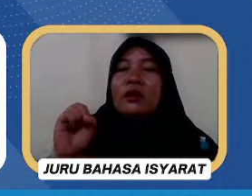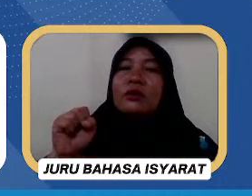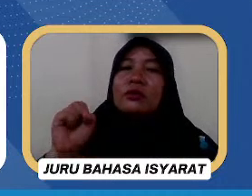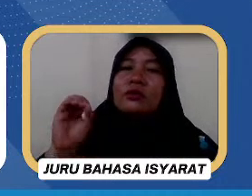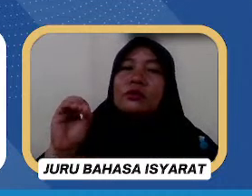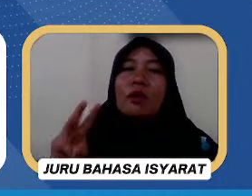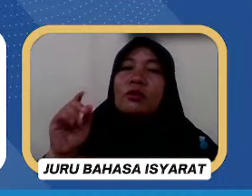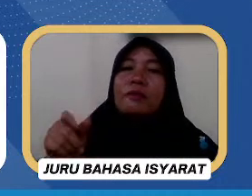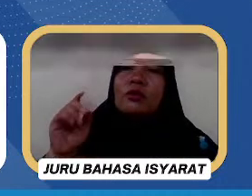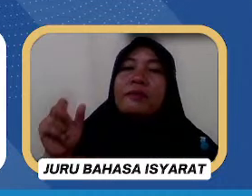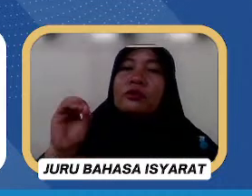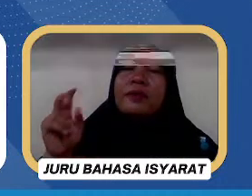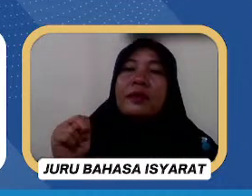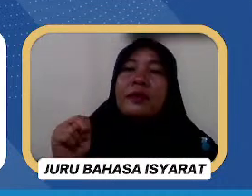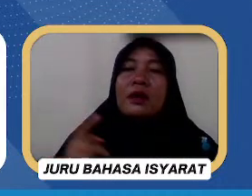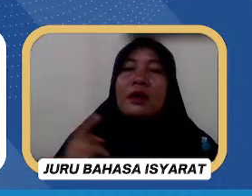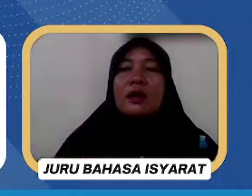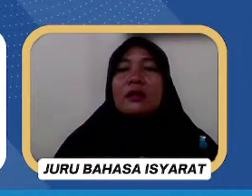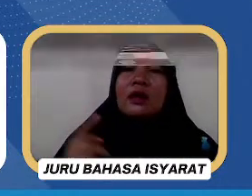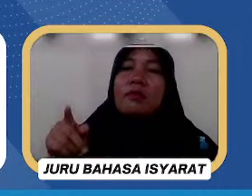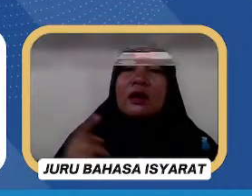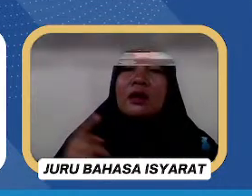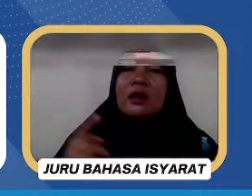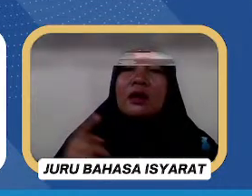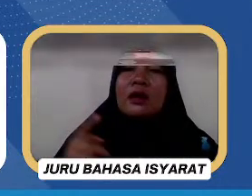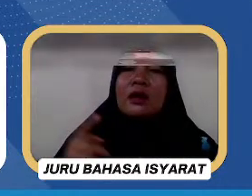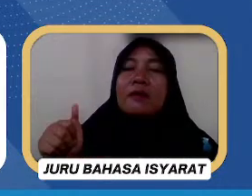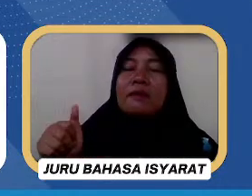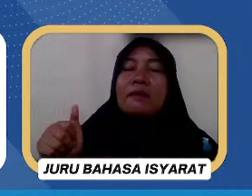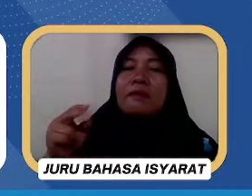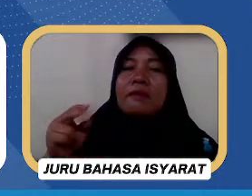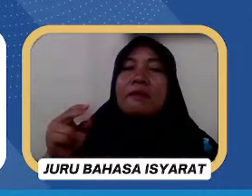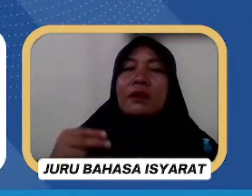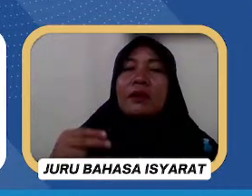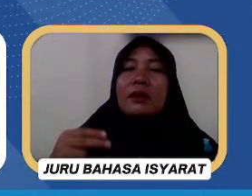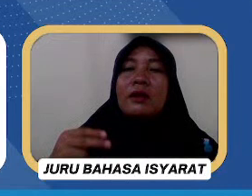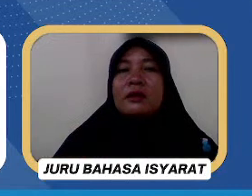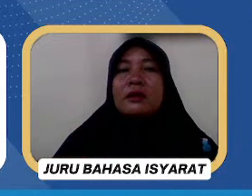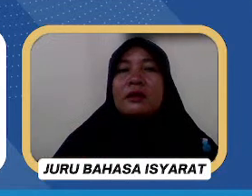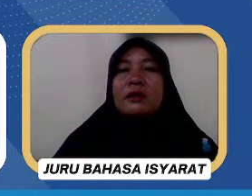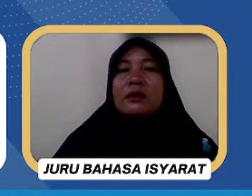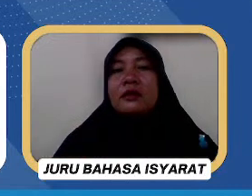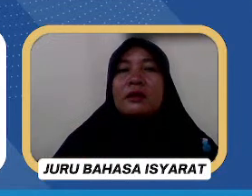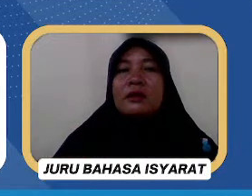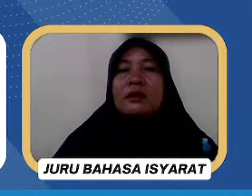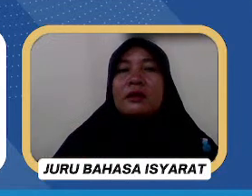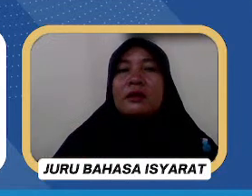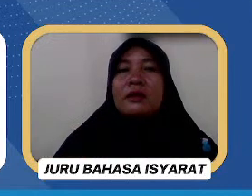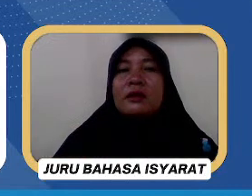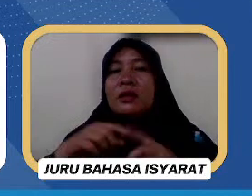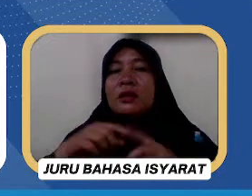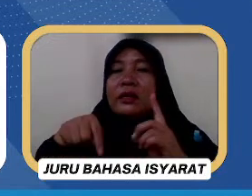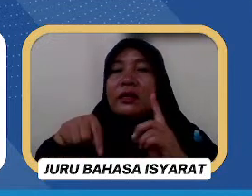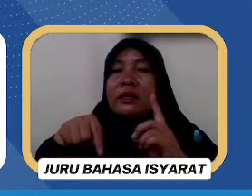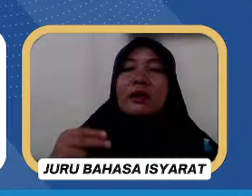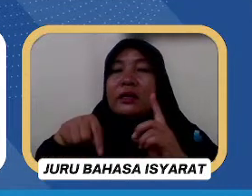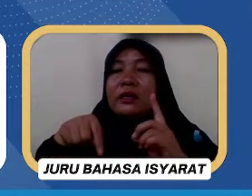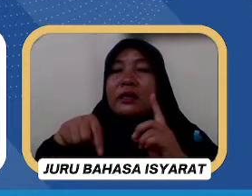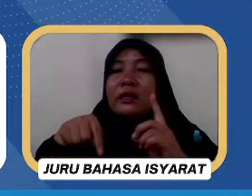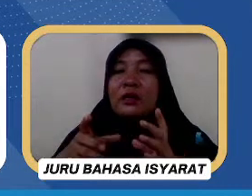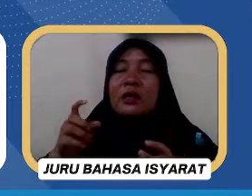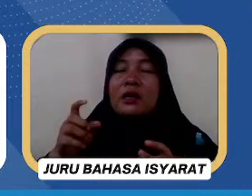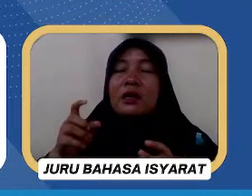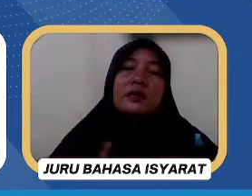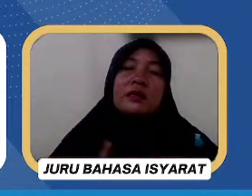begitu kejam ya. Jadi karena memang ada, karena kita menjadi orang yang berbeda di ranah digital.